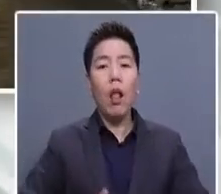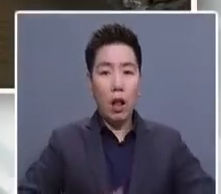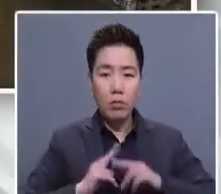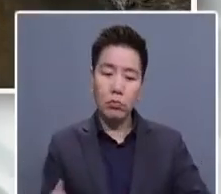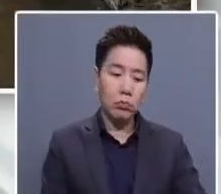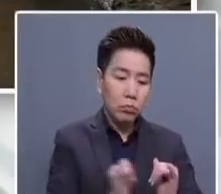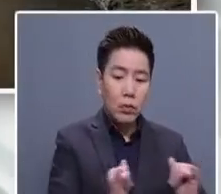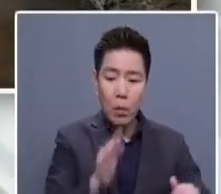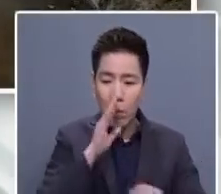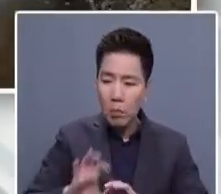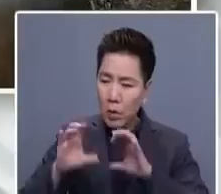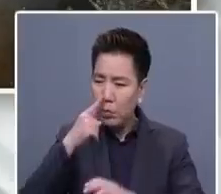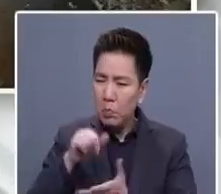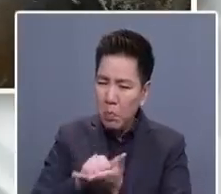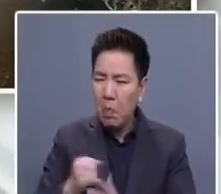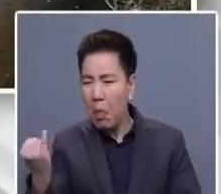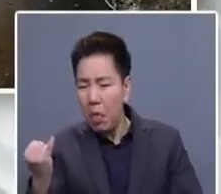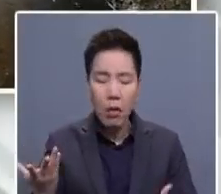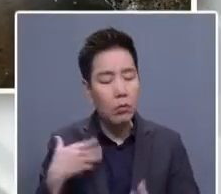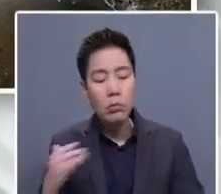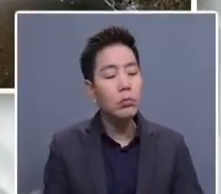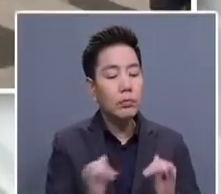ดว่าโรงพยาบาลของรัฐเนี่ยอาจจะบริการไม่ดีพอเนี่ย